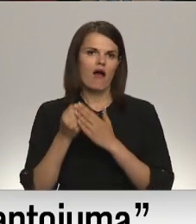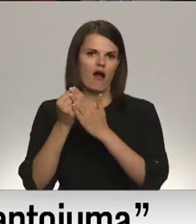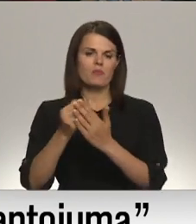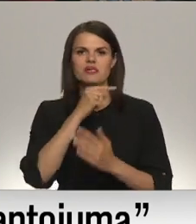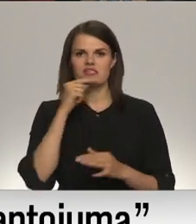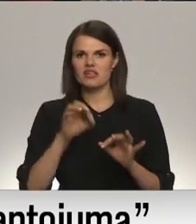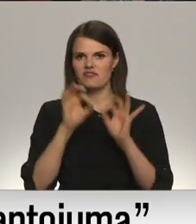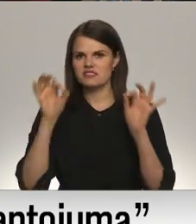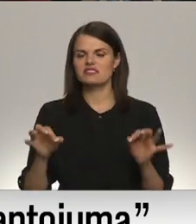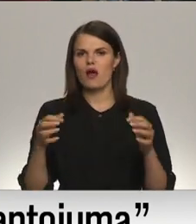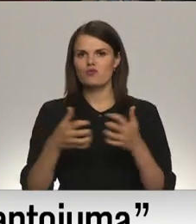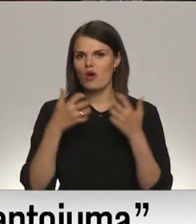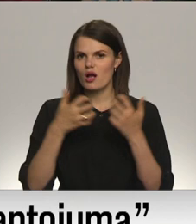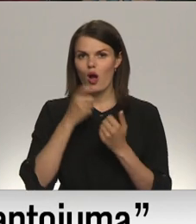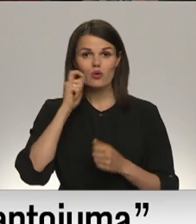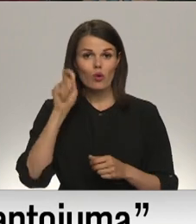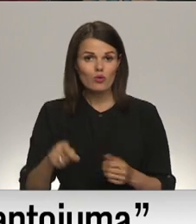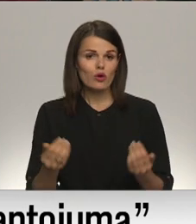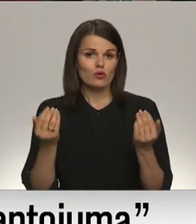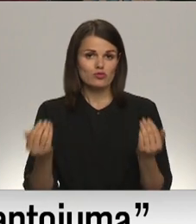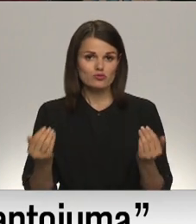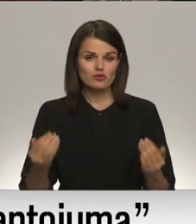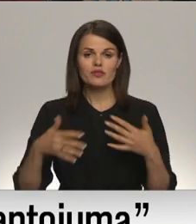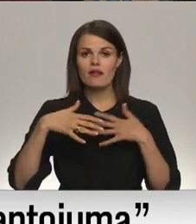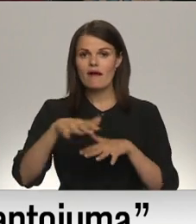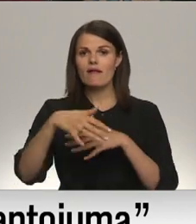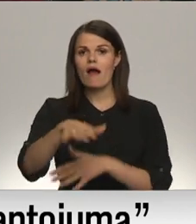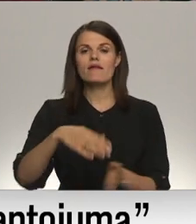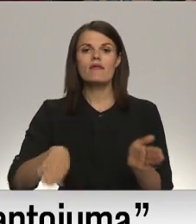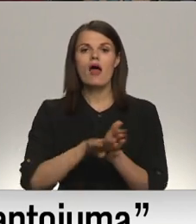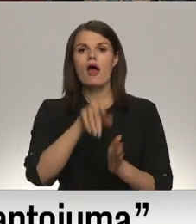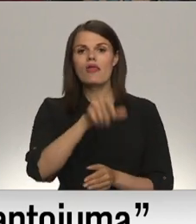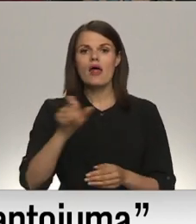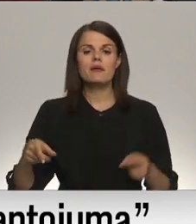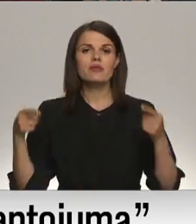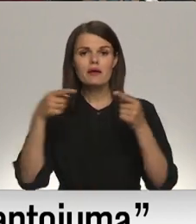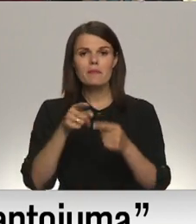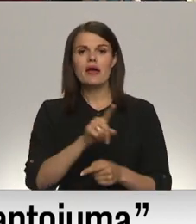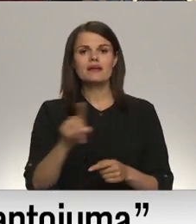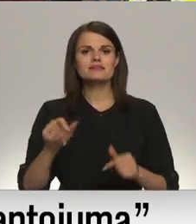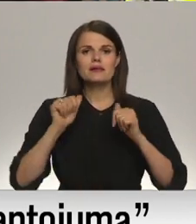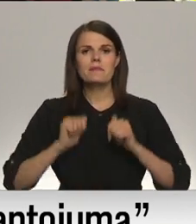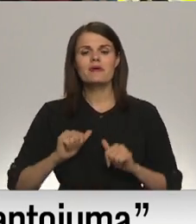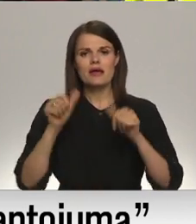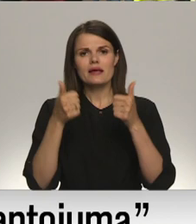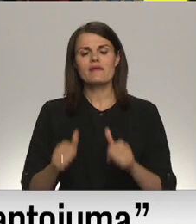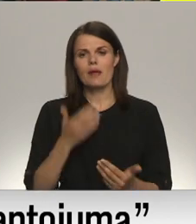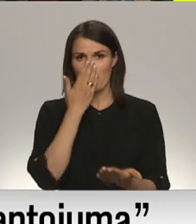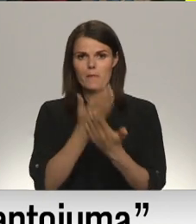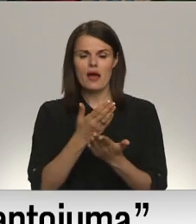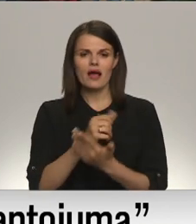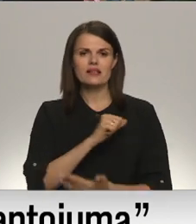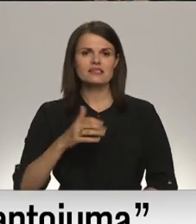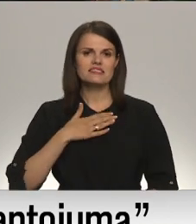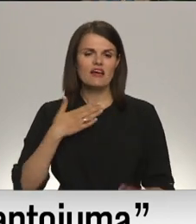Krievijas sākto karu Ukrainā. Un šodien gājienu dalībnieku mērķis ir miermīlīgā veidā demonstrēt savu attieksmi, kā arī